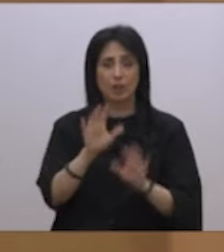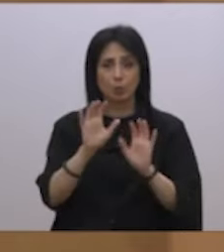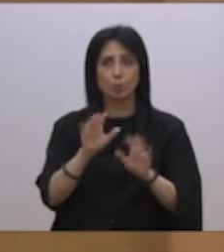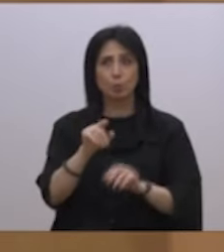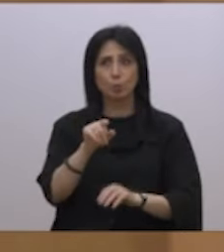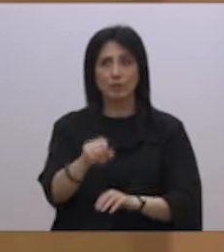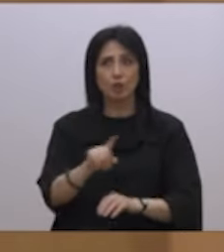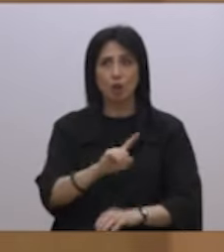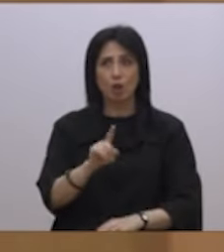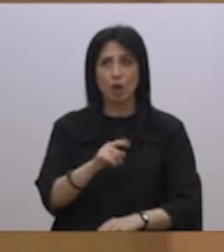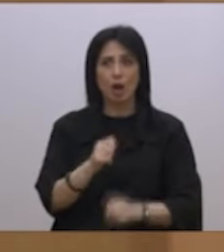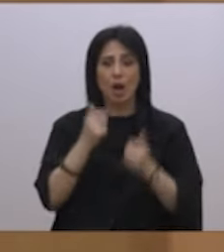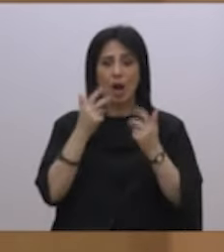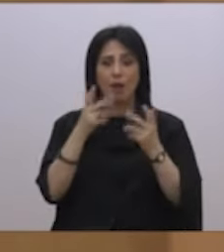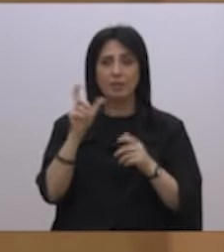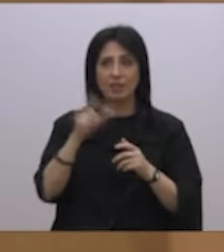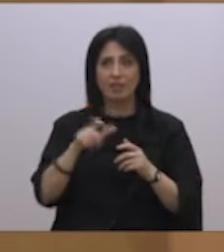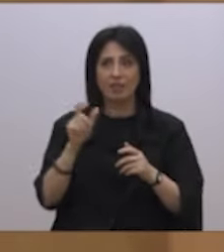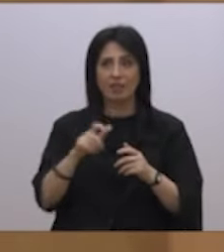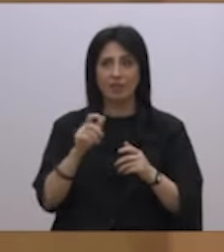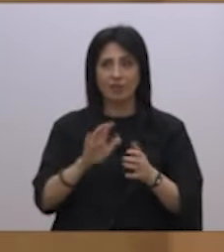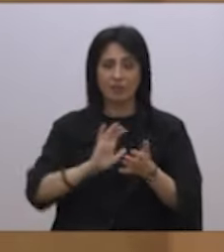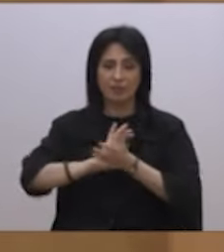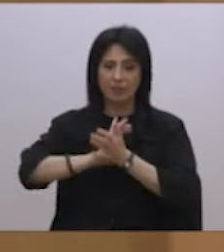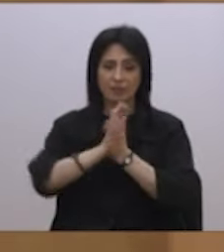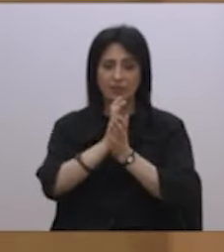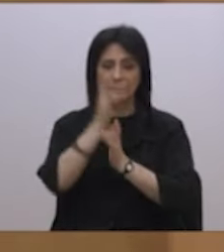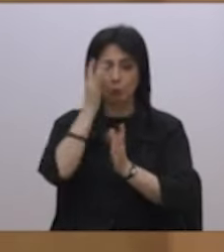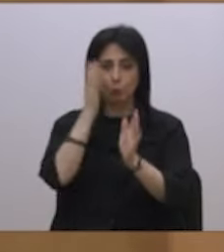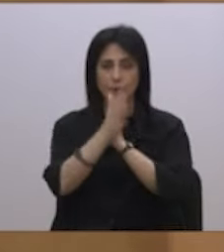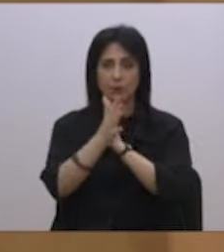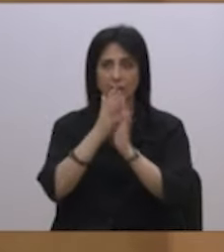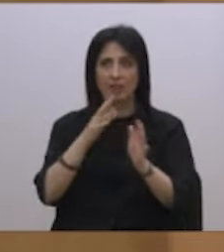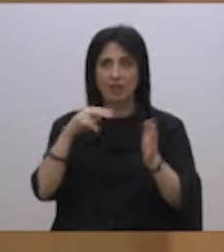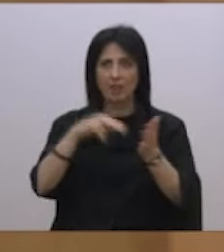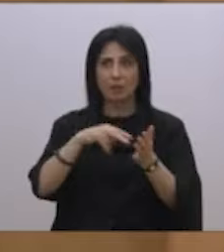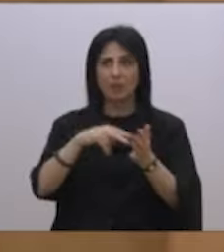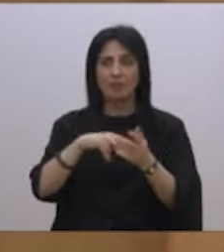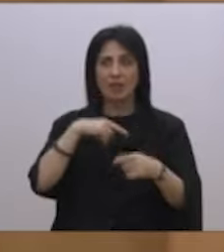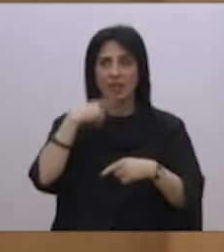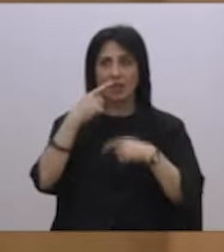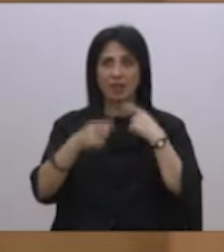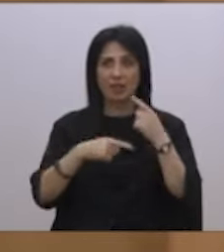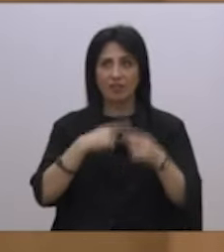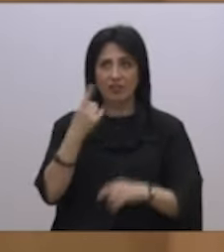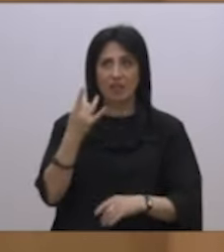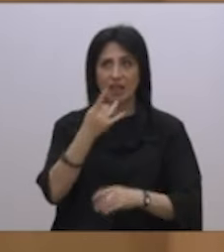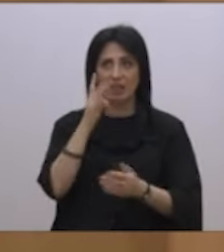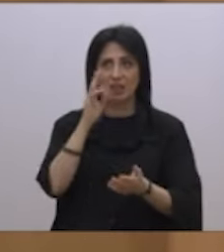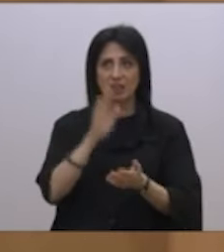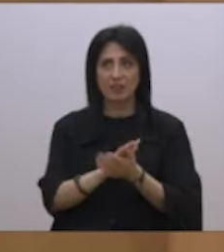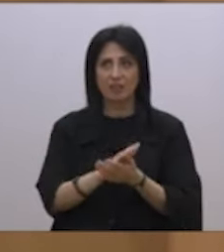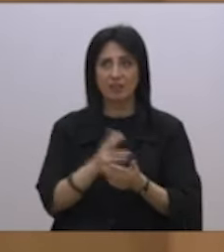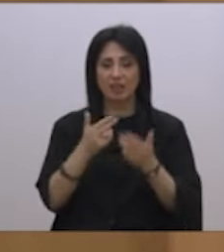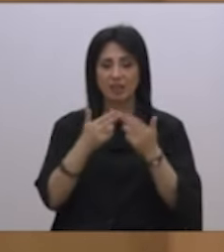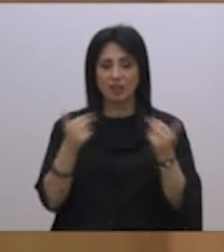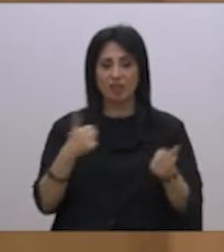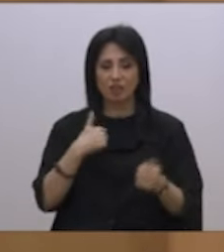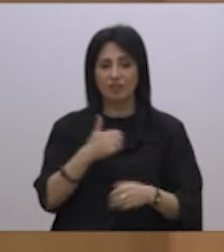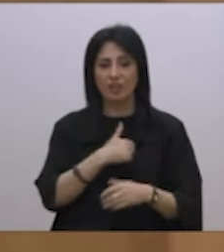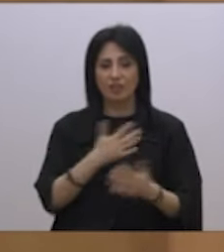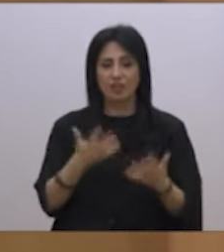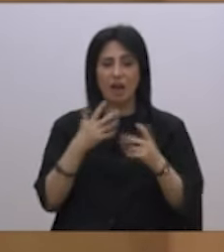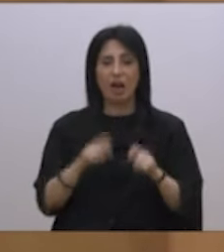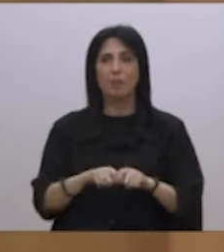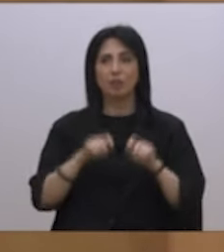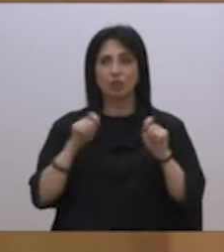უზრუნველყვეს, რომ ამდენი ადამიანი გადაჭედილ რუსთაველზე დამდგარიყო და ეთქვათ ერთხელ და სამუდამოდ, რომ დიახ, ჩვენ გვინდა